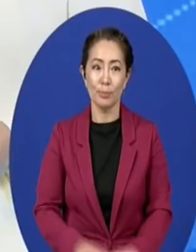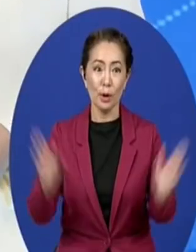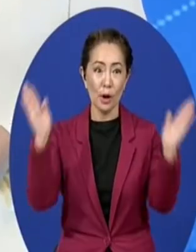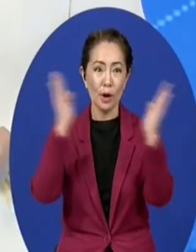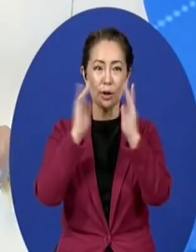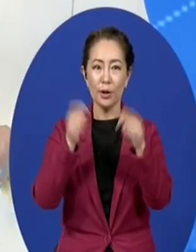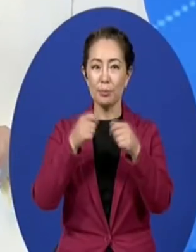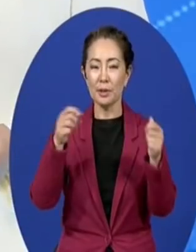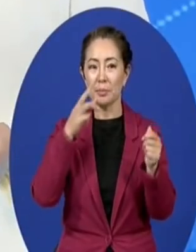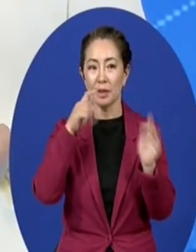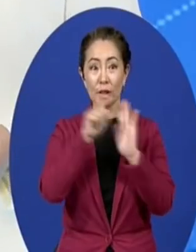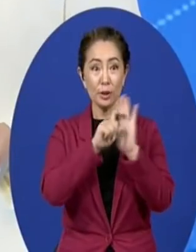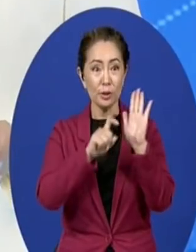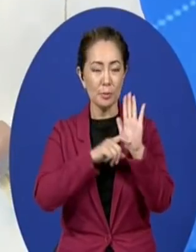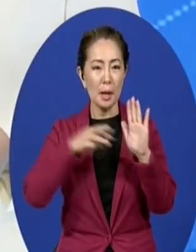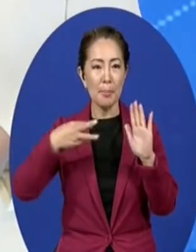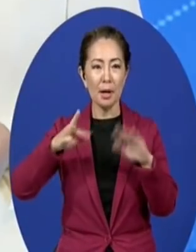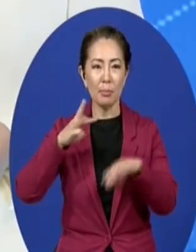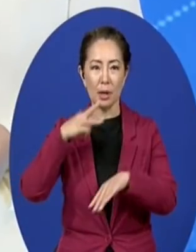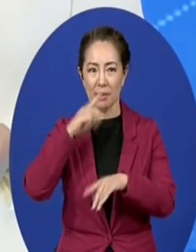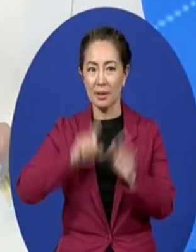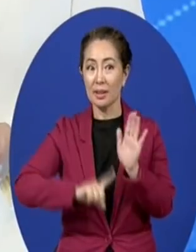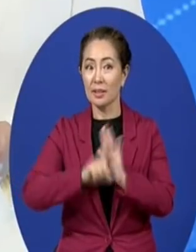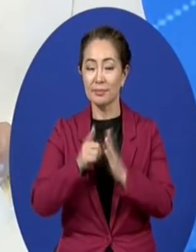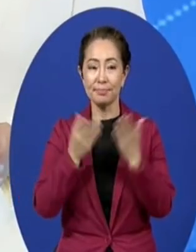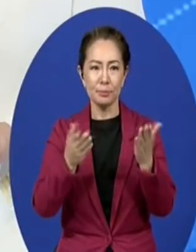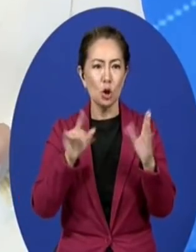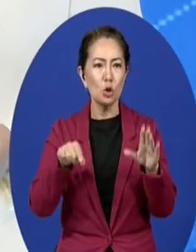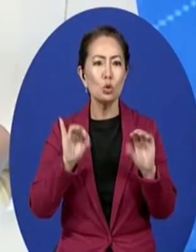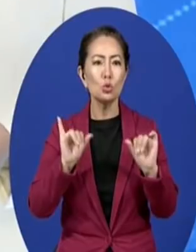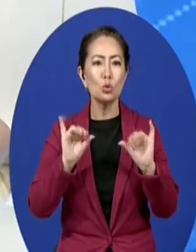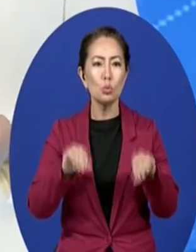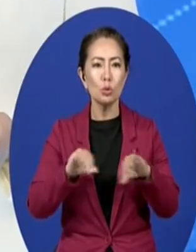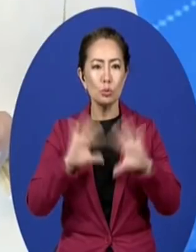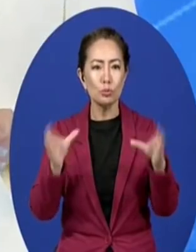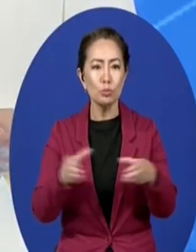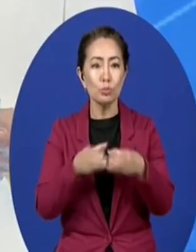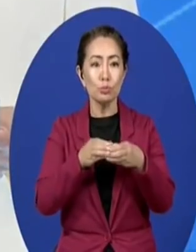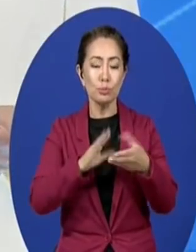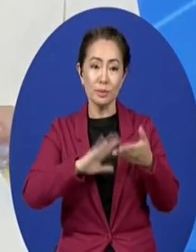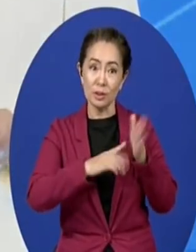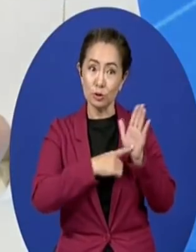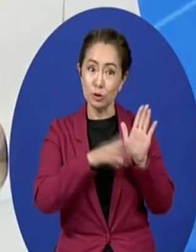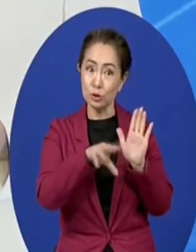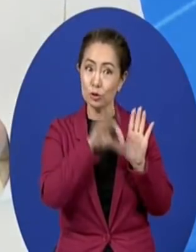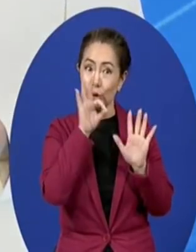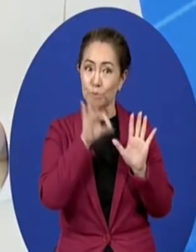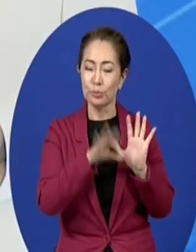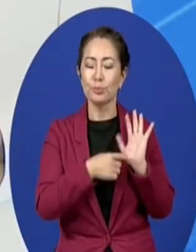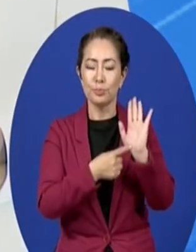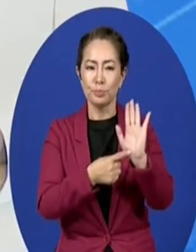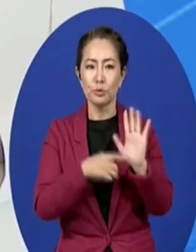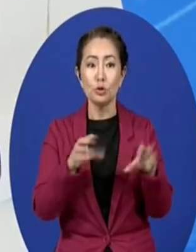Баримтрыг үзэгчтэй цагт мэдээллийн хөтөлбөрийн нэг маргаарын дугаар эхэлж байна. Тэгэхээр өнөөдөр болсон зарим үйл явдлаас танилцан танилцуулъя. За манай улс